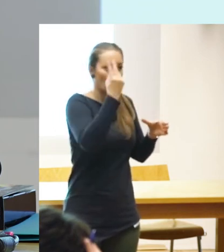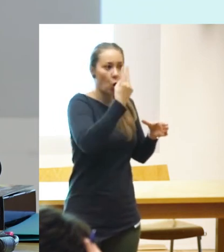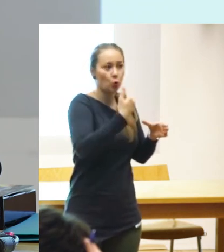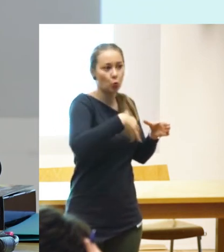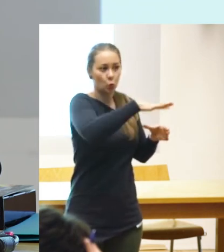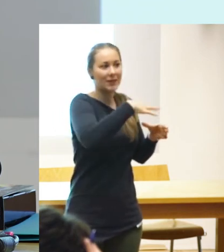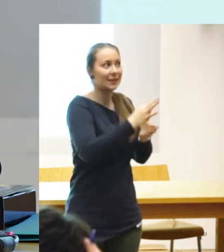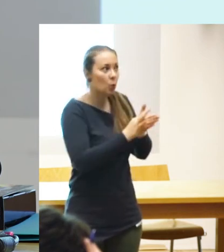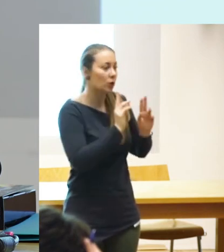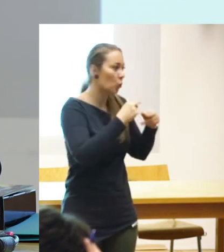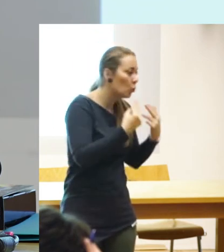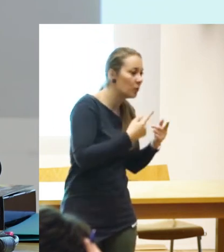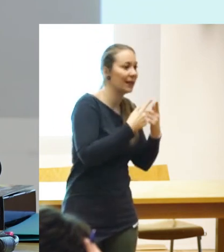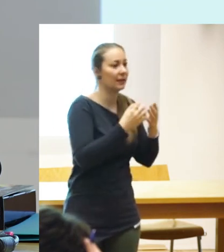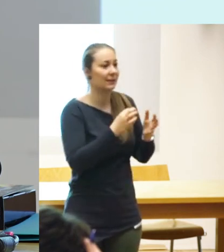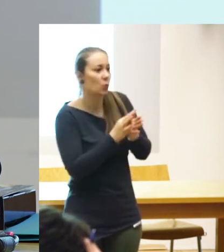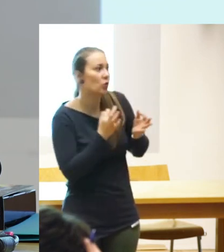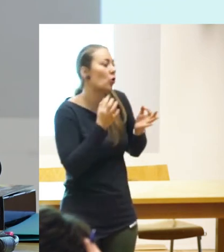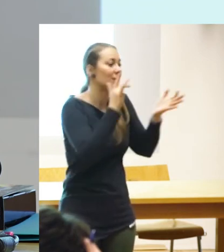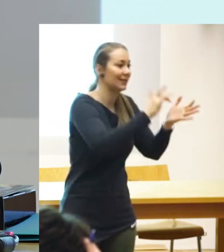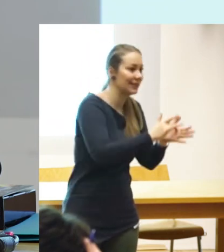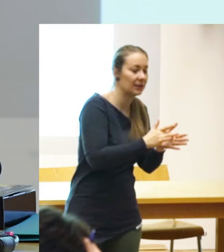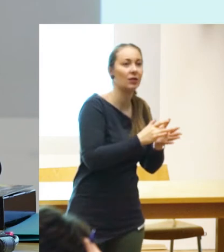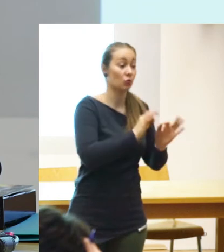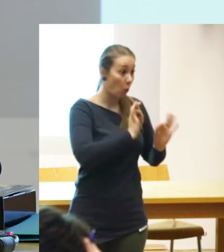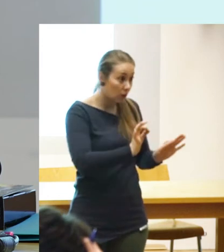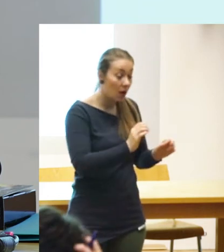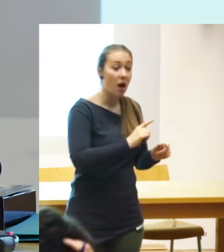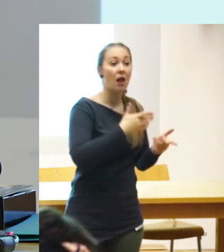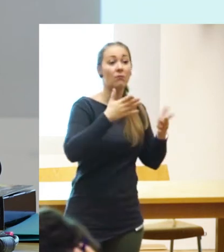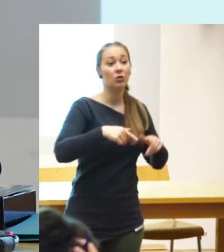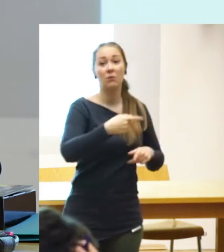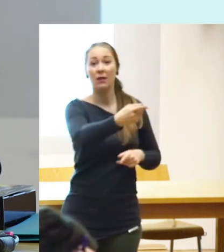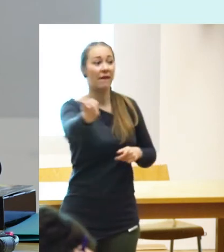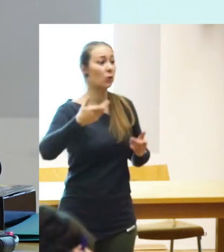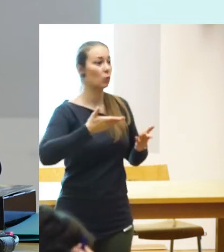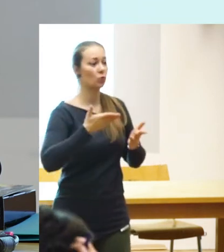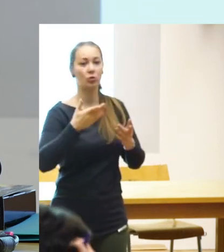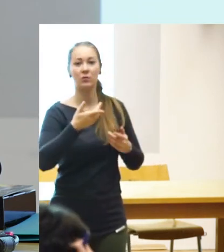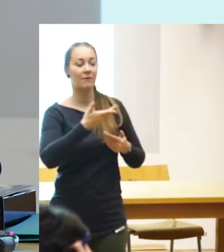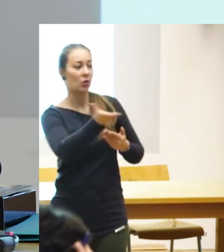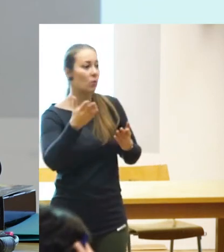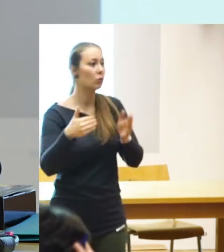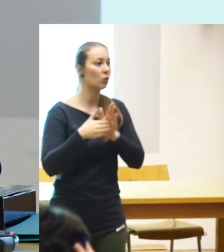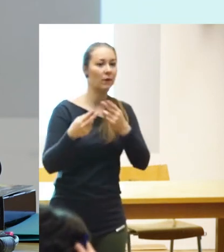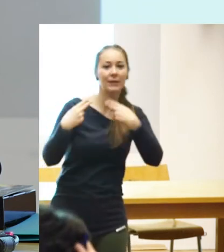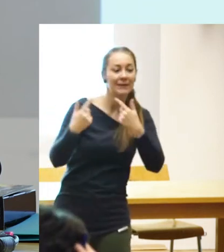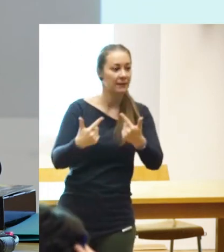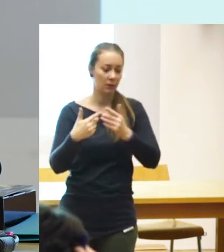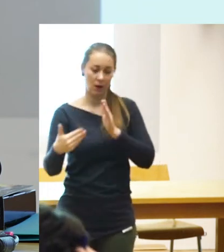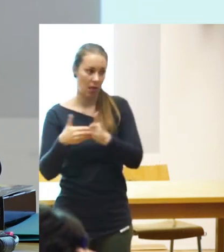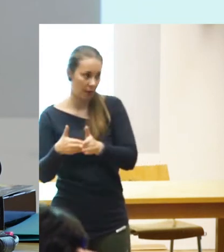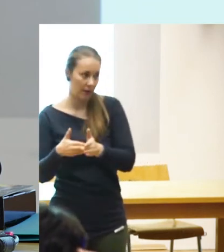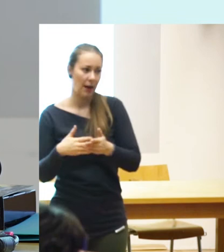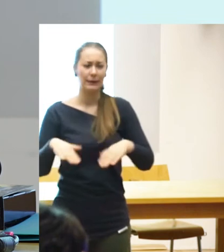interně. Je velký rozdíl mezi tím, v jaké situaci se nachází, řekněme, pražská institucionální scéna, jednak z hlediska